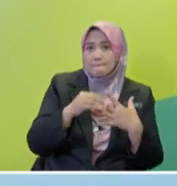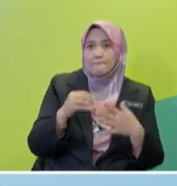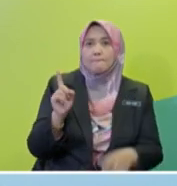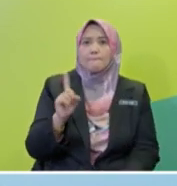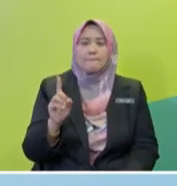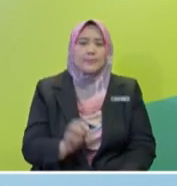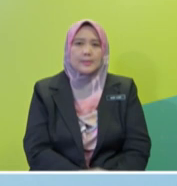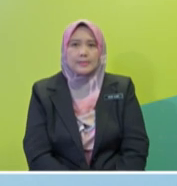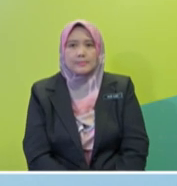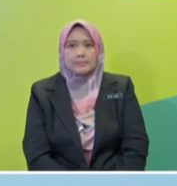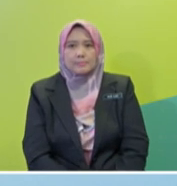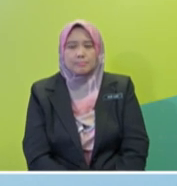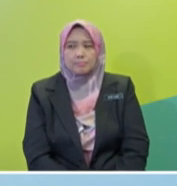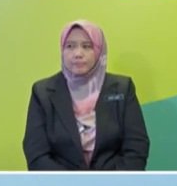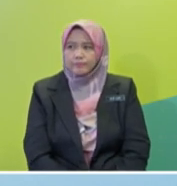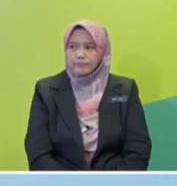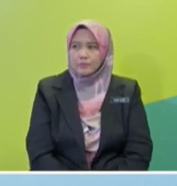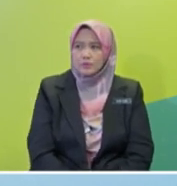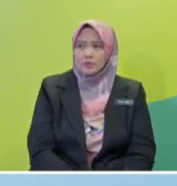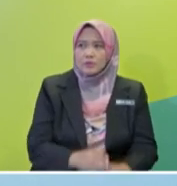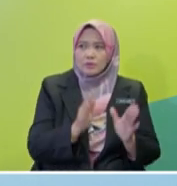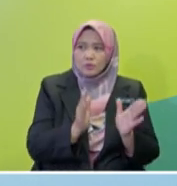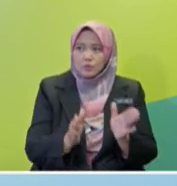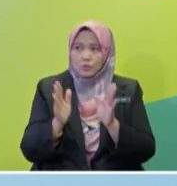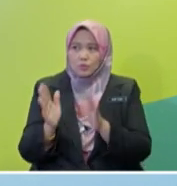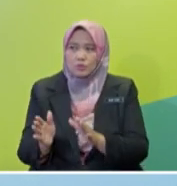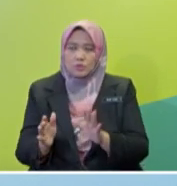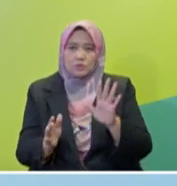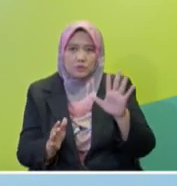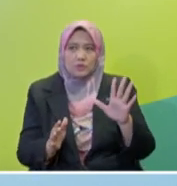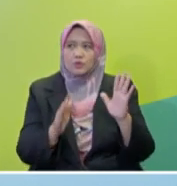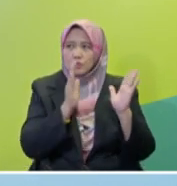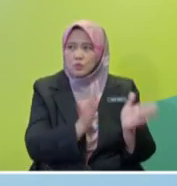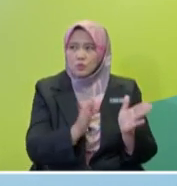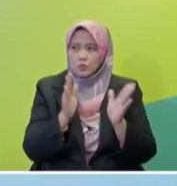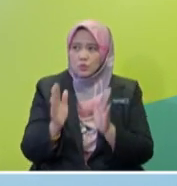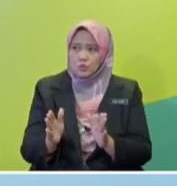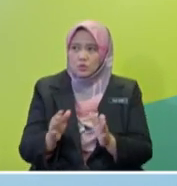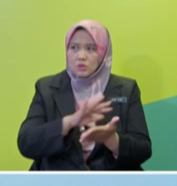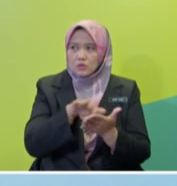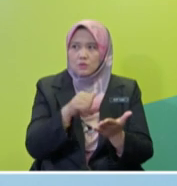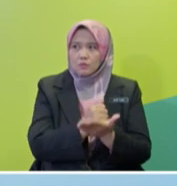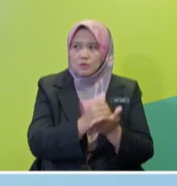kemudian kita kasih susun kita akan